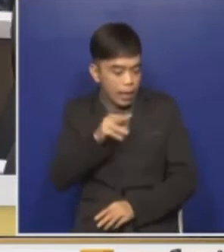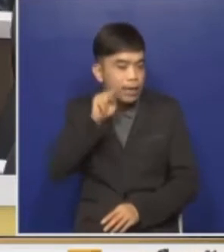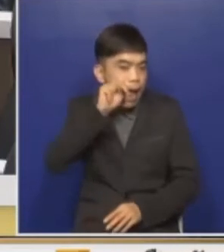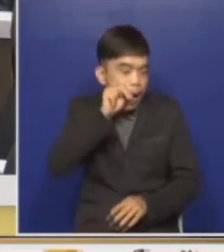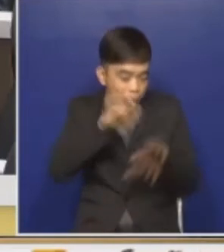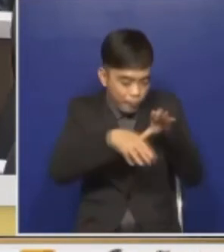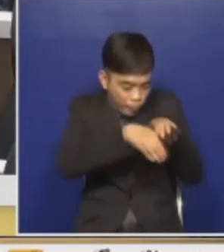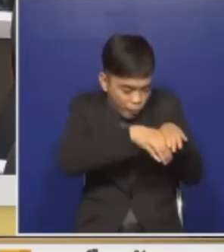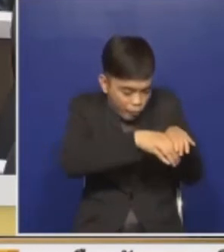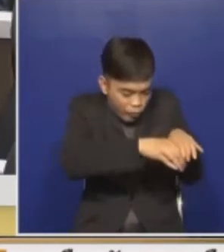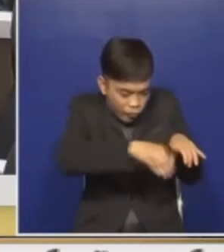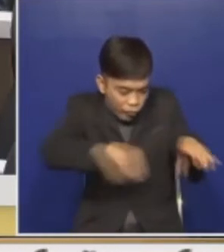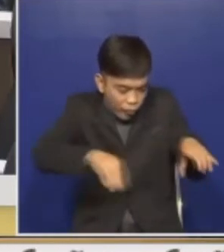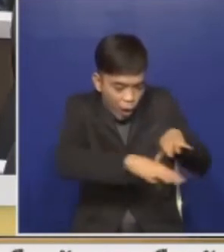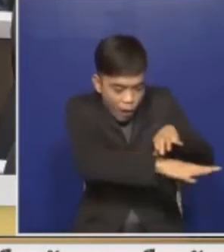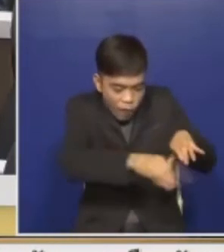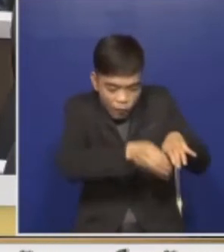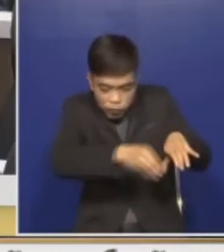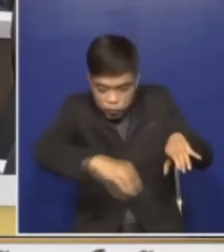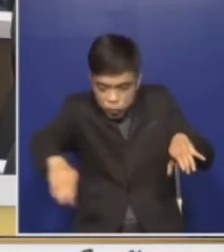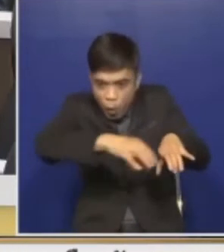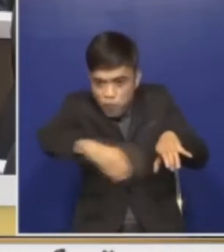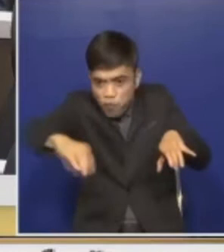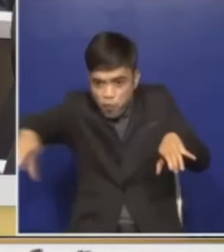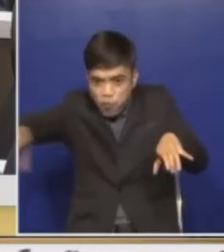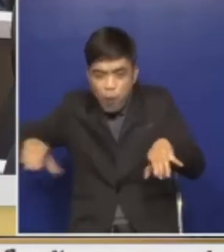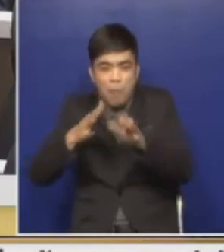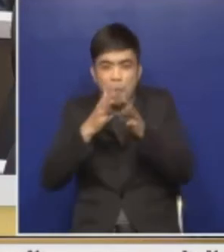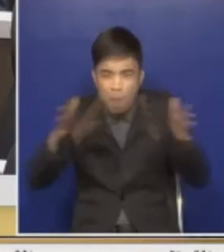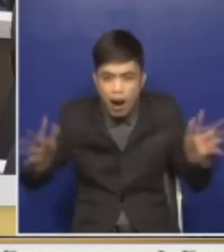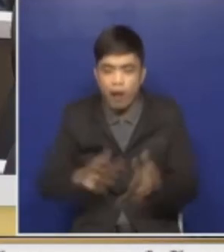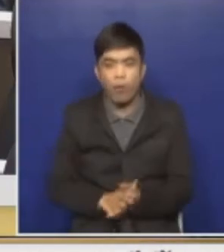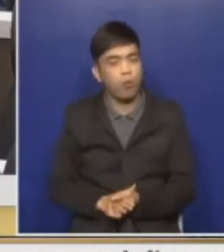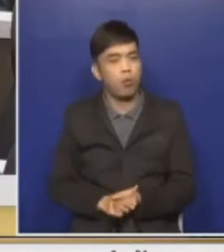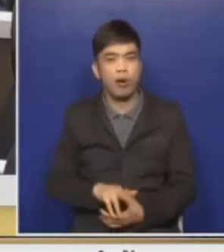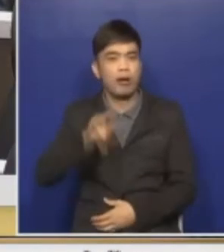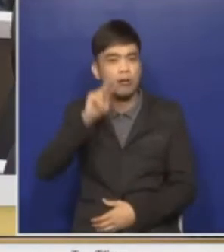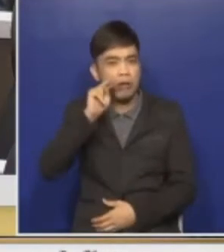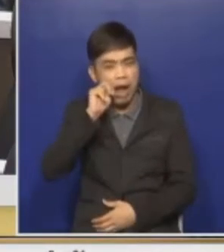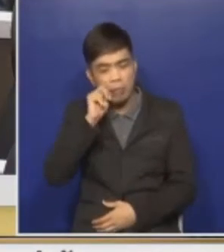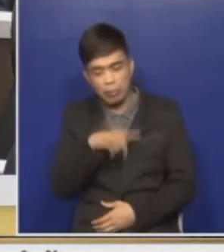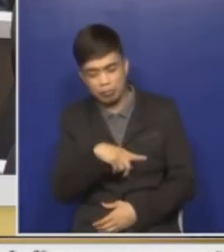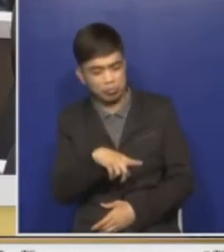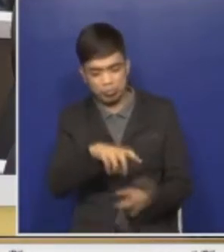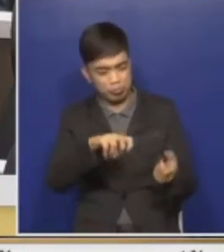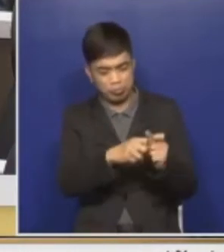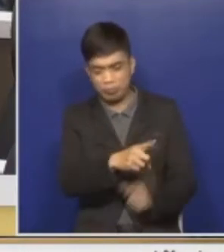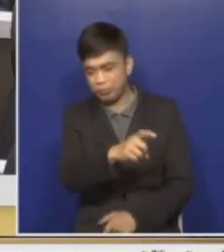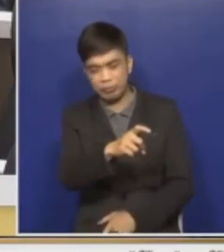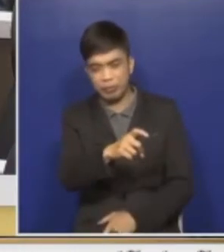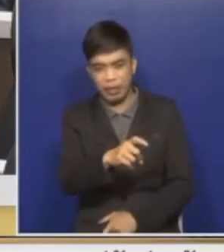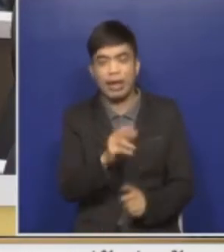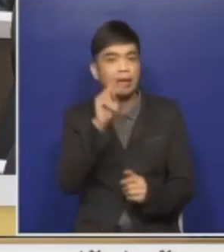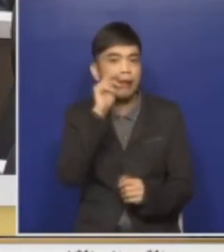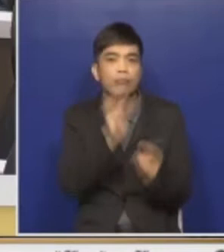ก็จะมีท่อเยอะแยะมากมายที่จะเข้าในแต่ละหมู่บ้านกระจายไปก็ทำให้น้ำเนี่ยได้มีความสูญเสียเพราะว่าเราไม่สามารถเก็บ